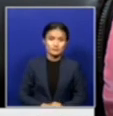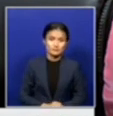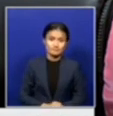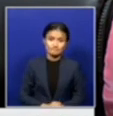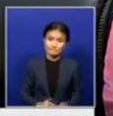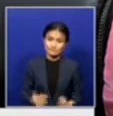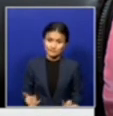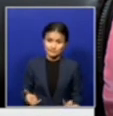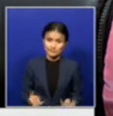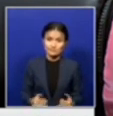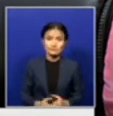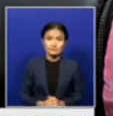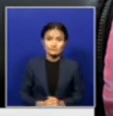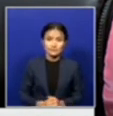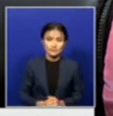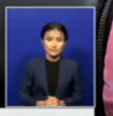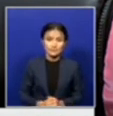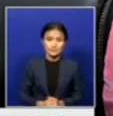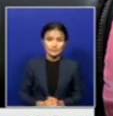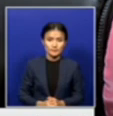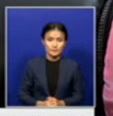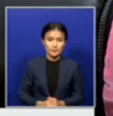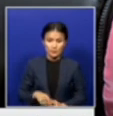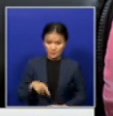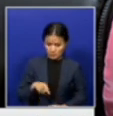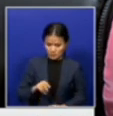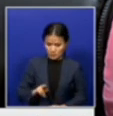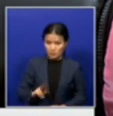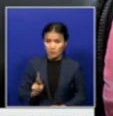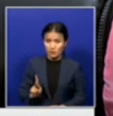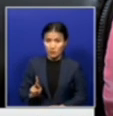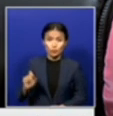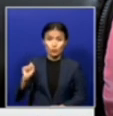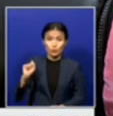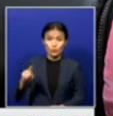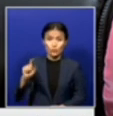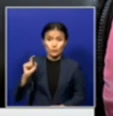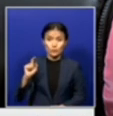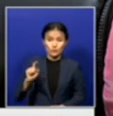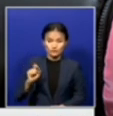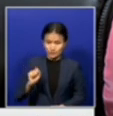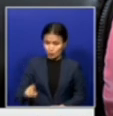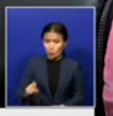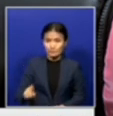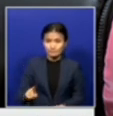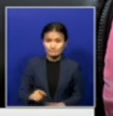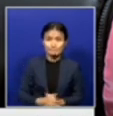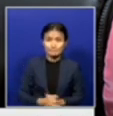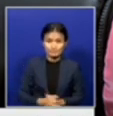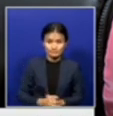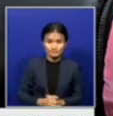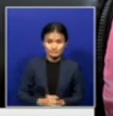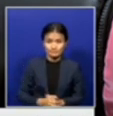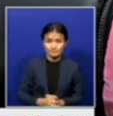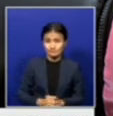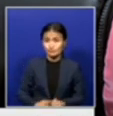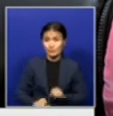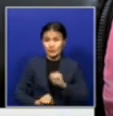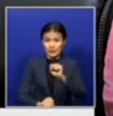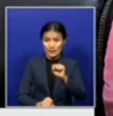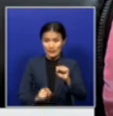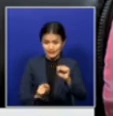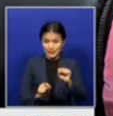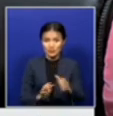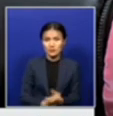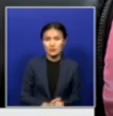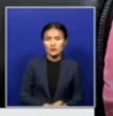ของพรก.ฉุกเฉินรีบนะครับไปรีบยกเลิกประกา